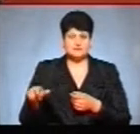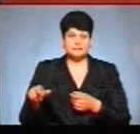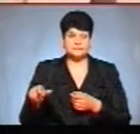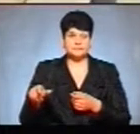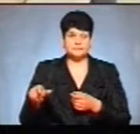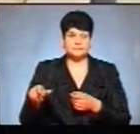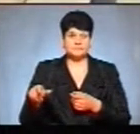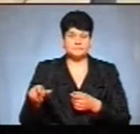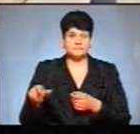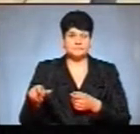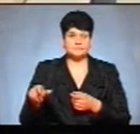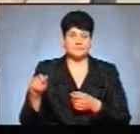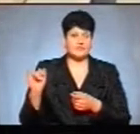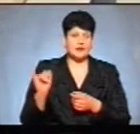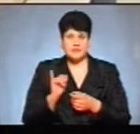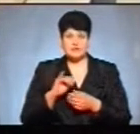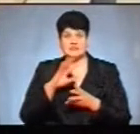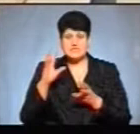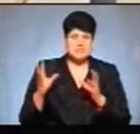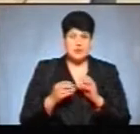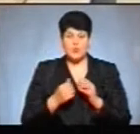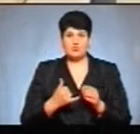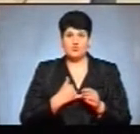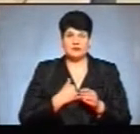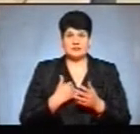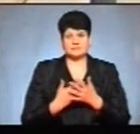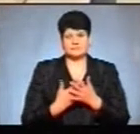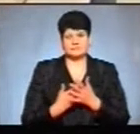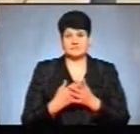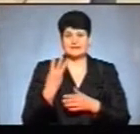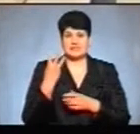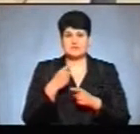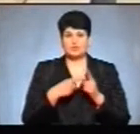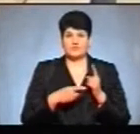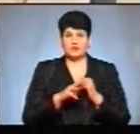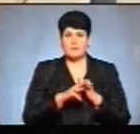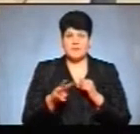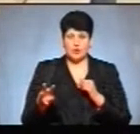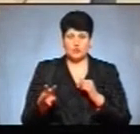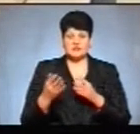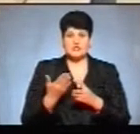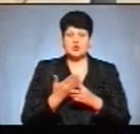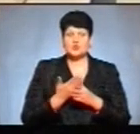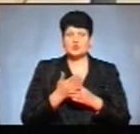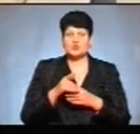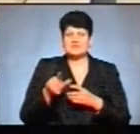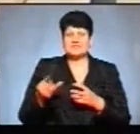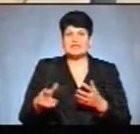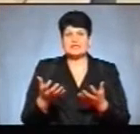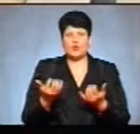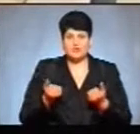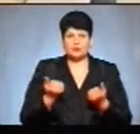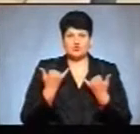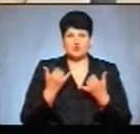І в цілому у нас десь в районі 3,5 мільйонів субсидіантів, які сьогодні отримують